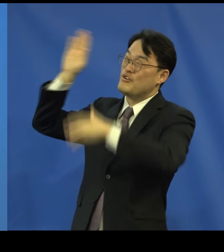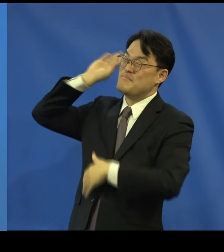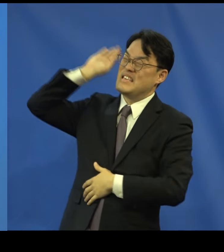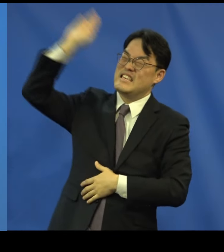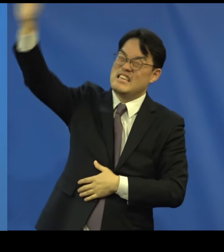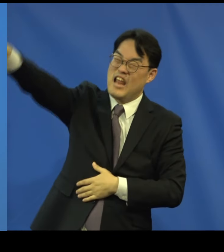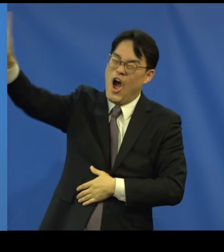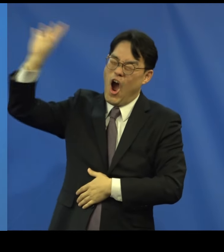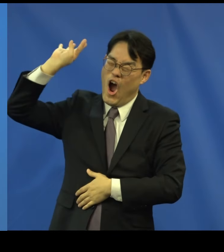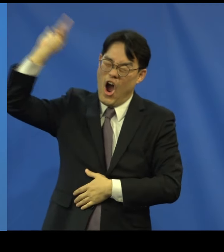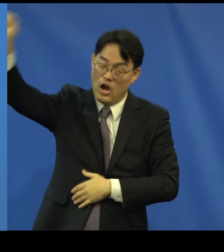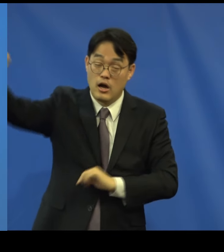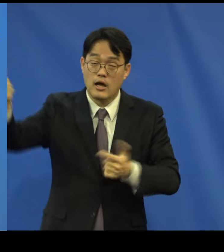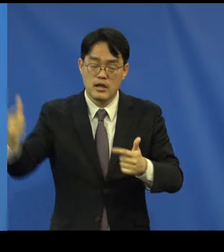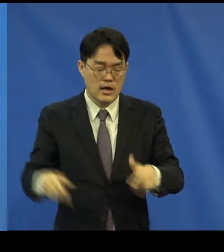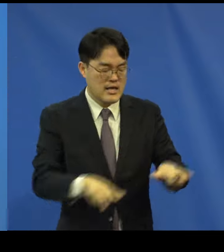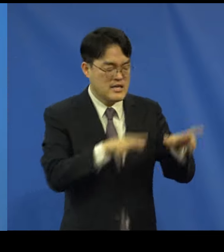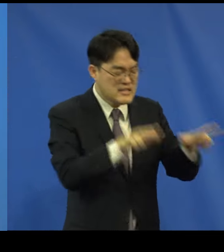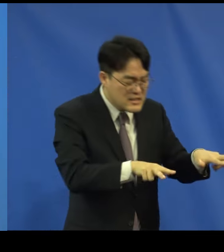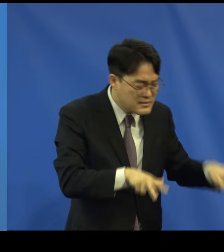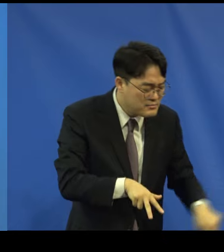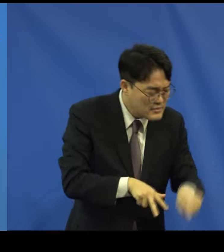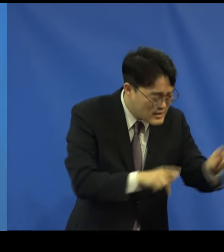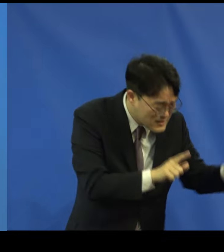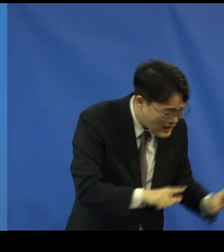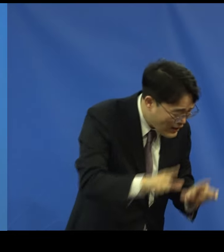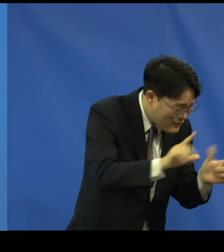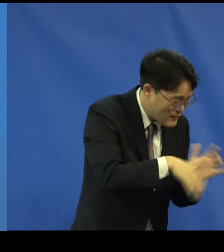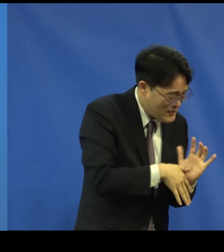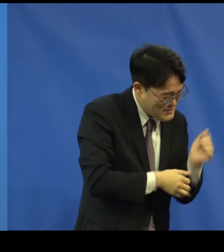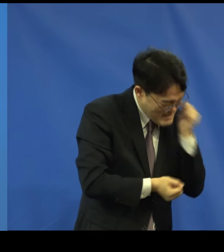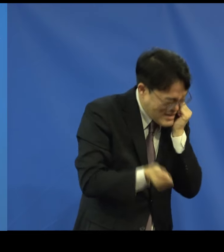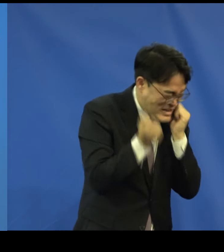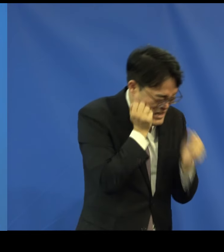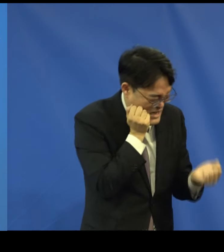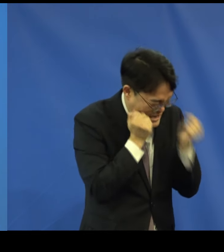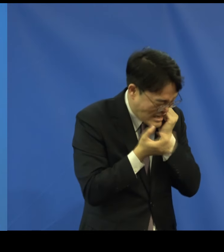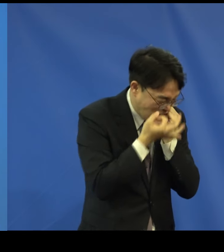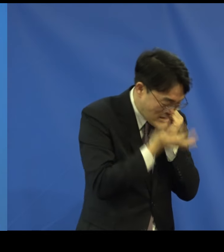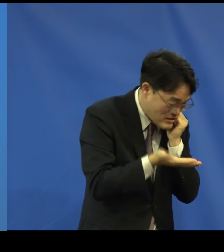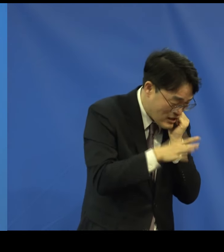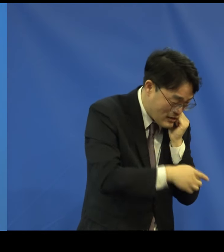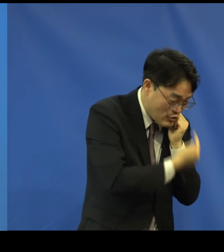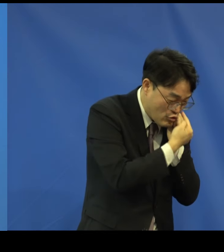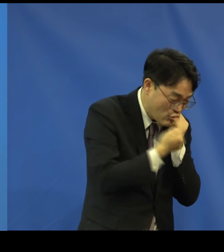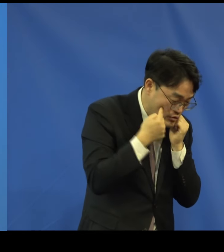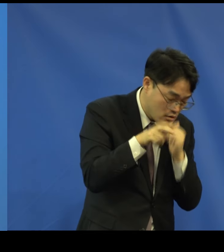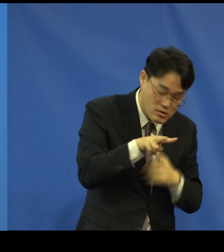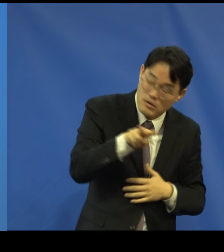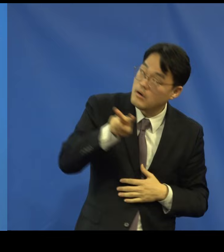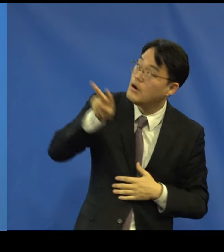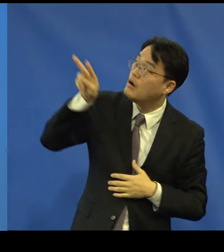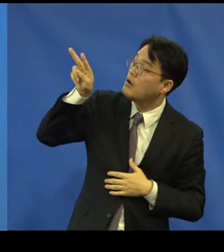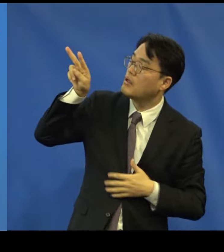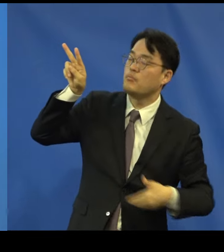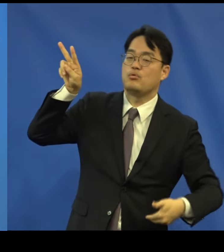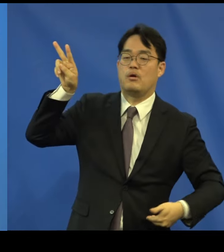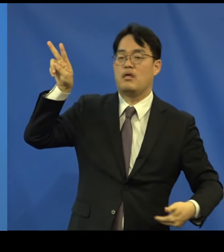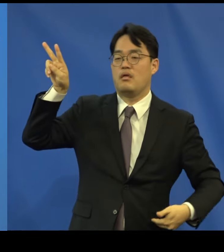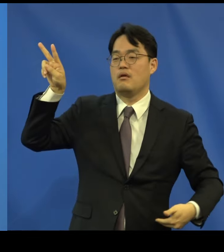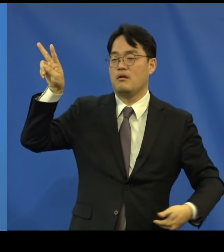확신이 부족하면 현재의 삶도 흔들리게 됩니다. 여러분, 우리가 사는 세상은 천국이 아닙니다. 비록 우리가 예수를